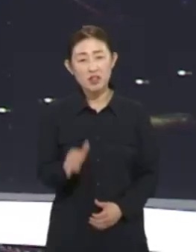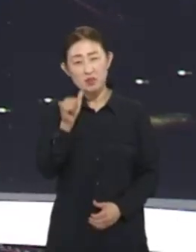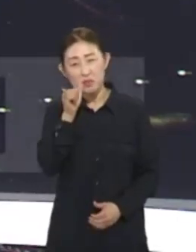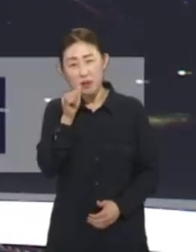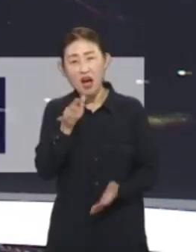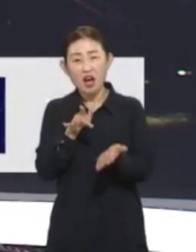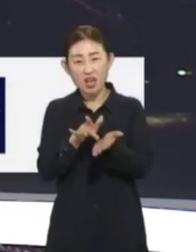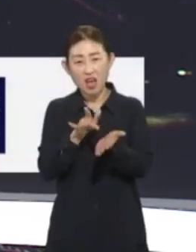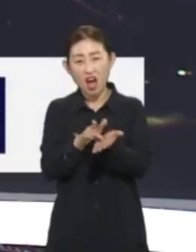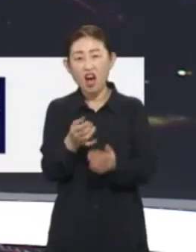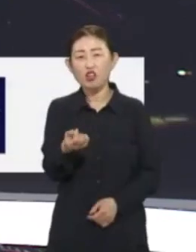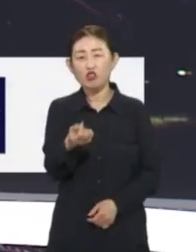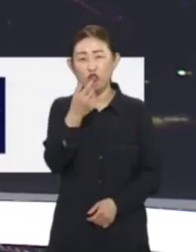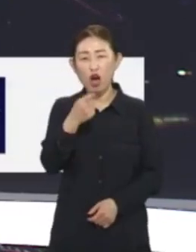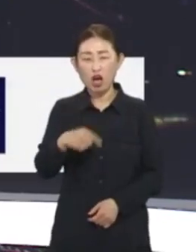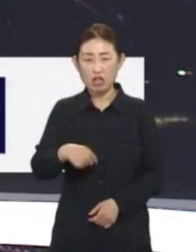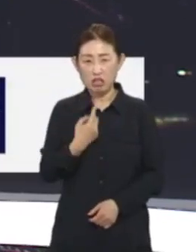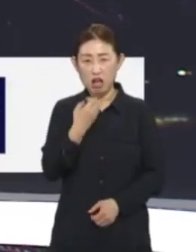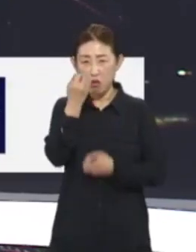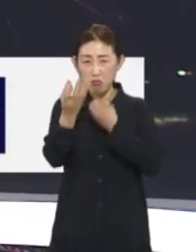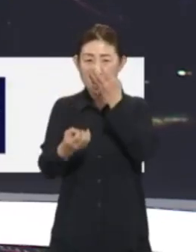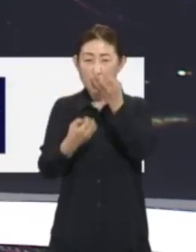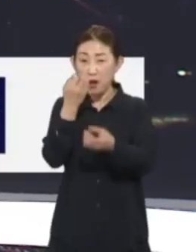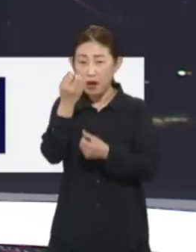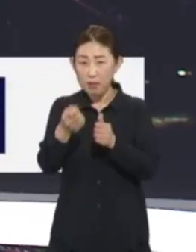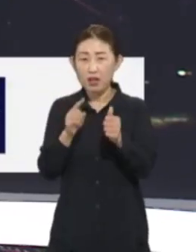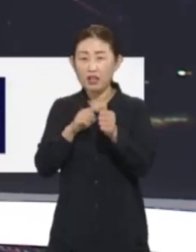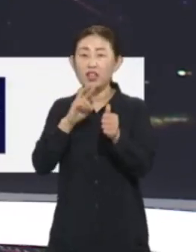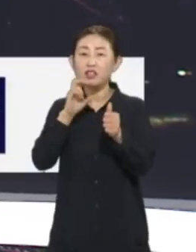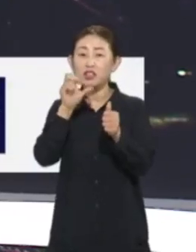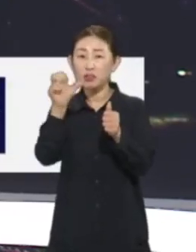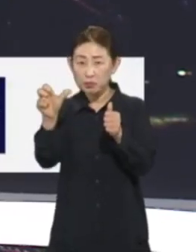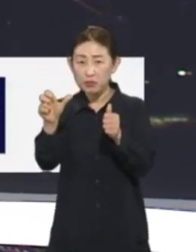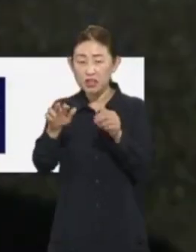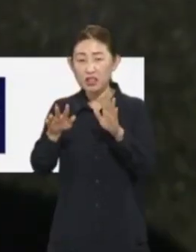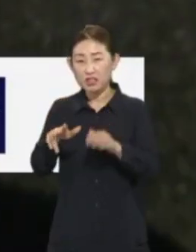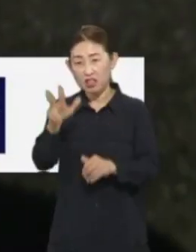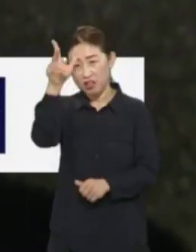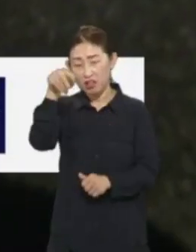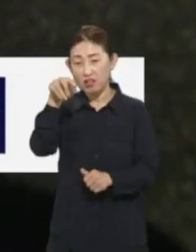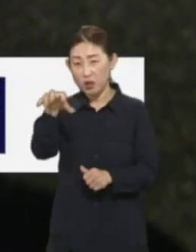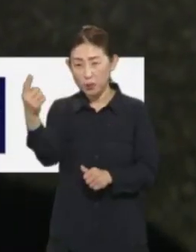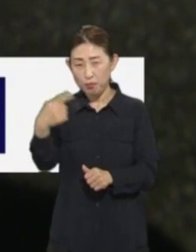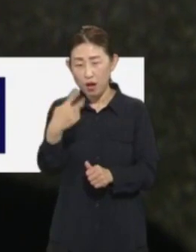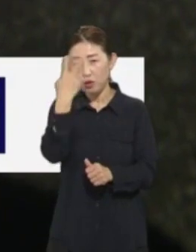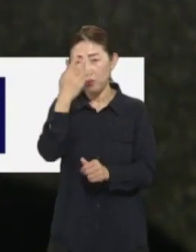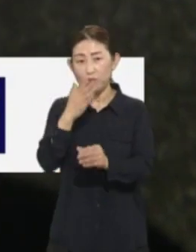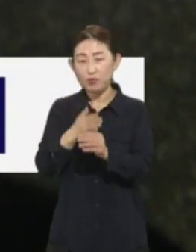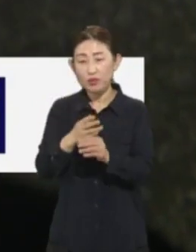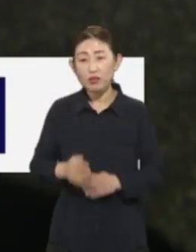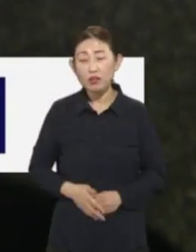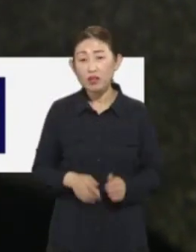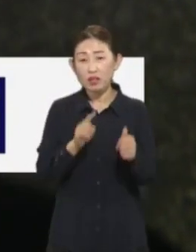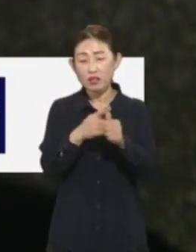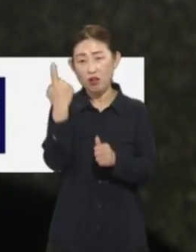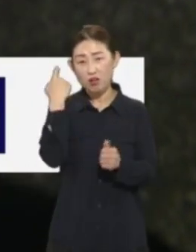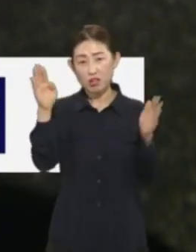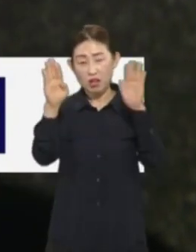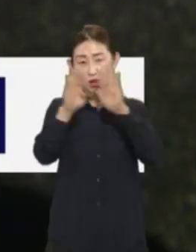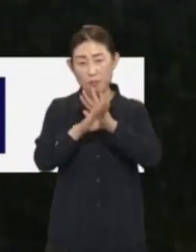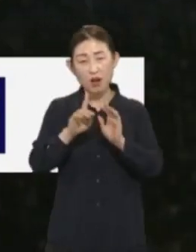천안 서부경찰서는 엑스터시를 투약했다며 자진 신고한 25살 A씨를 조사하고 있습니다. A씨는